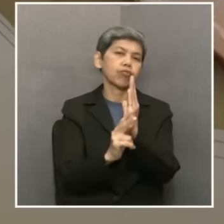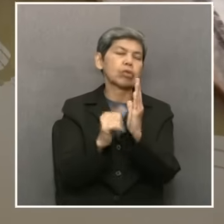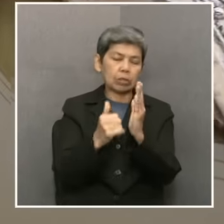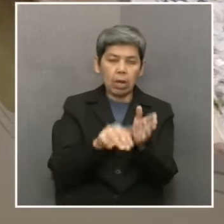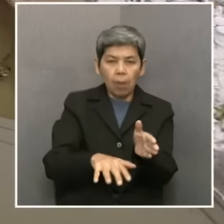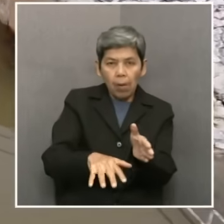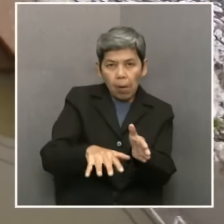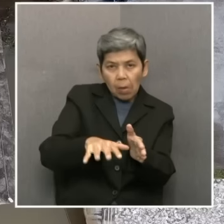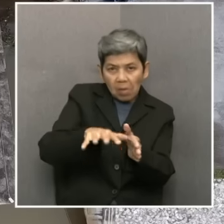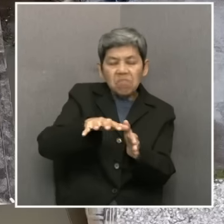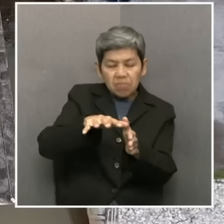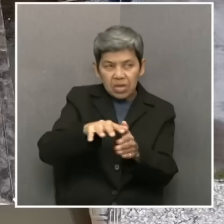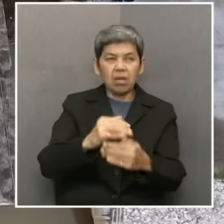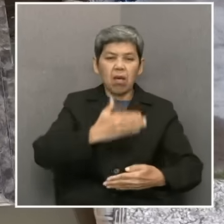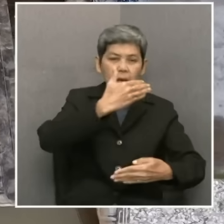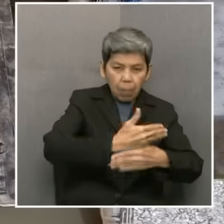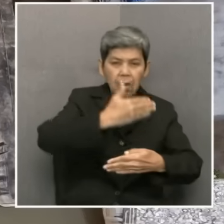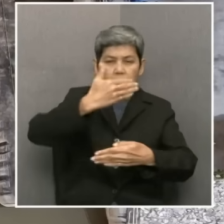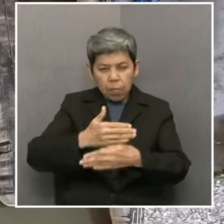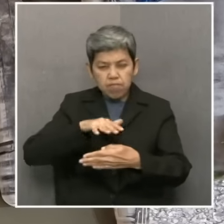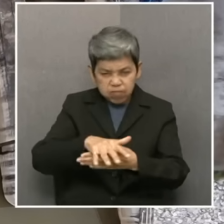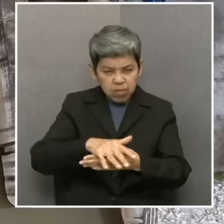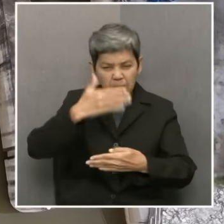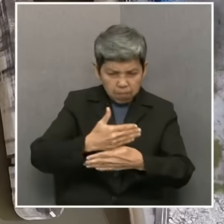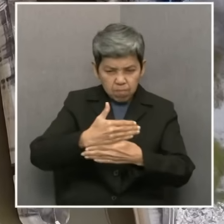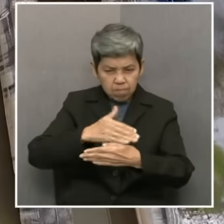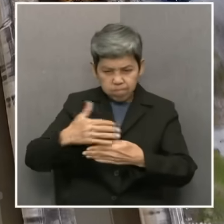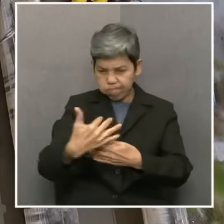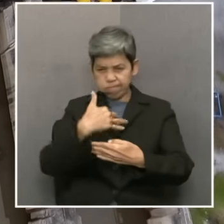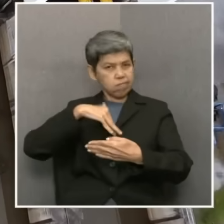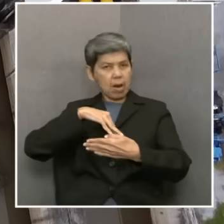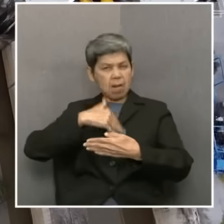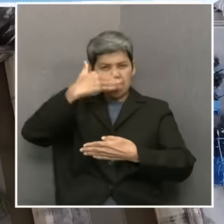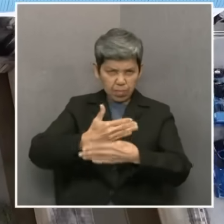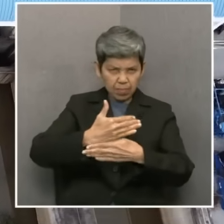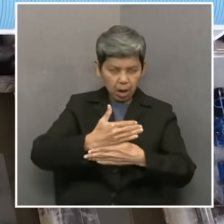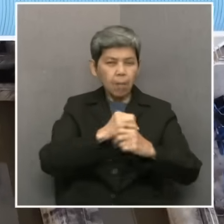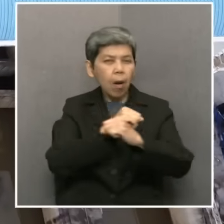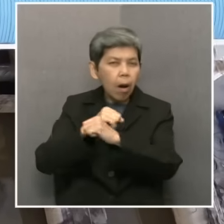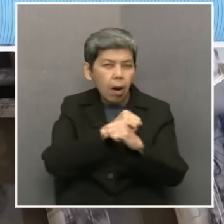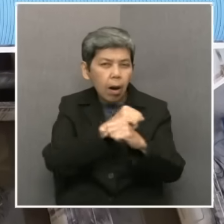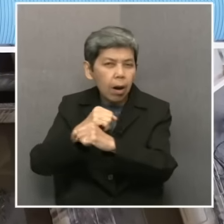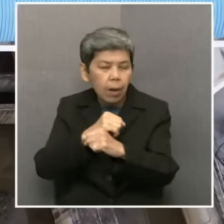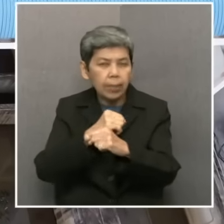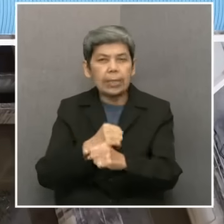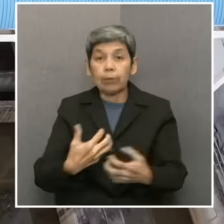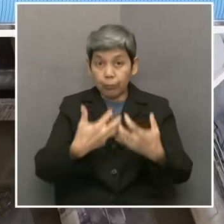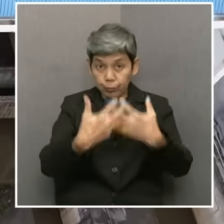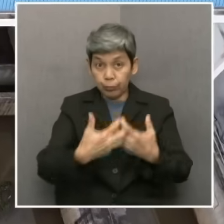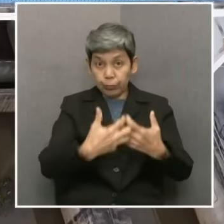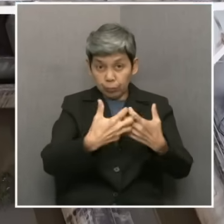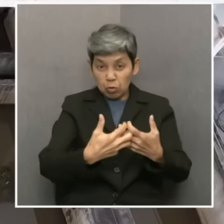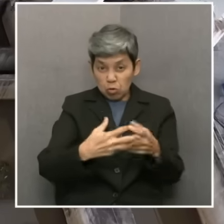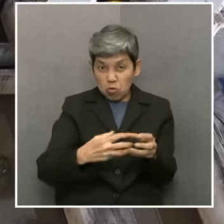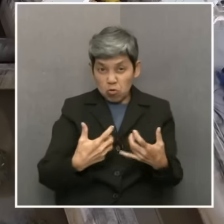กว่าจึงต้องปิดประตูระบายน้ำป้องกันไม่ให้น้ำขมไหลทะลักย้อนกลับมาในลำห้วยพร้อมติดตั้งเครื่องสูบน้ำขนาด